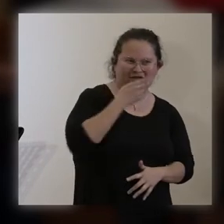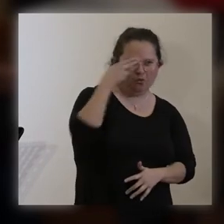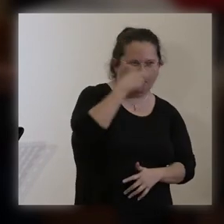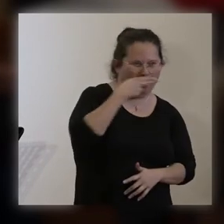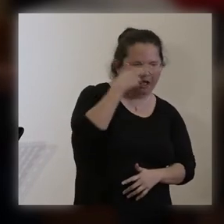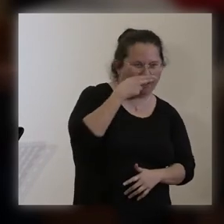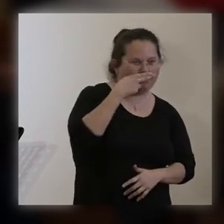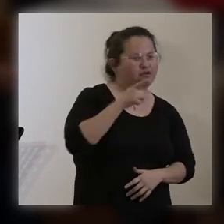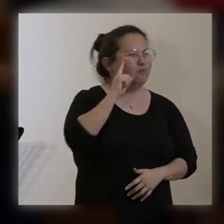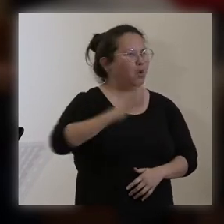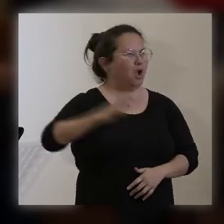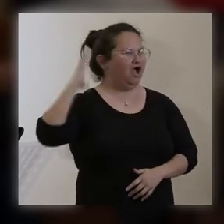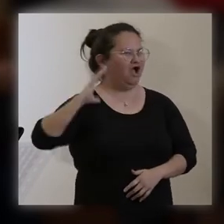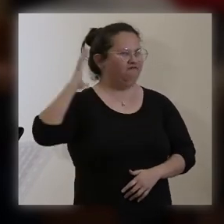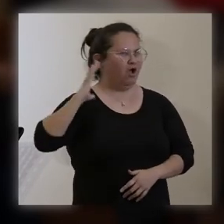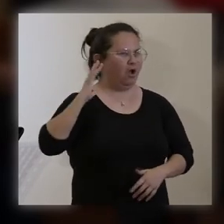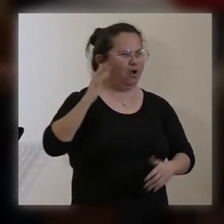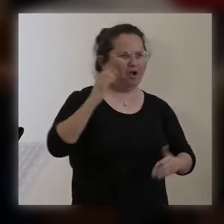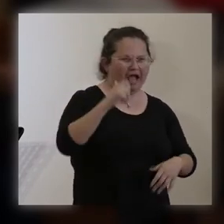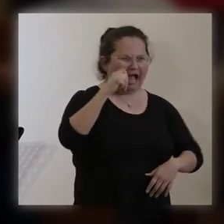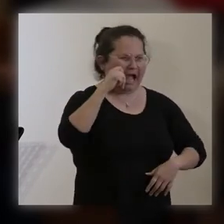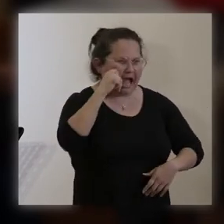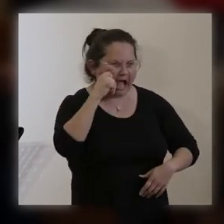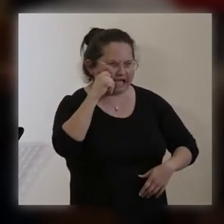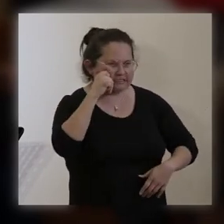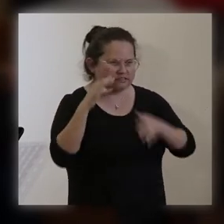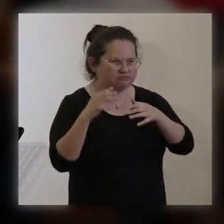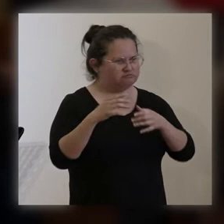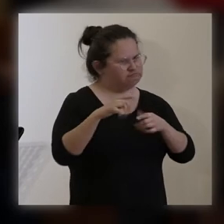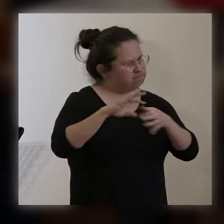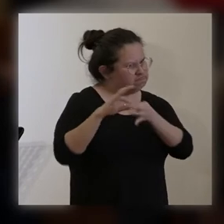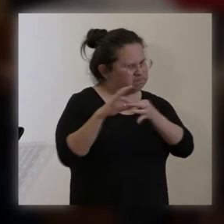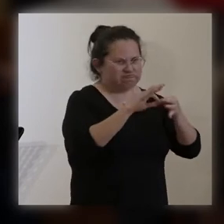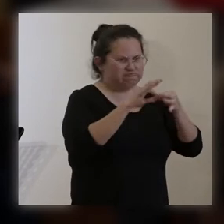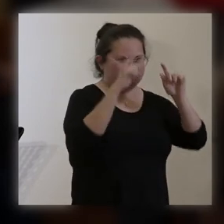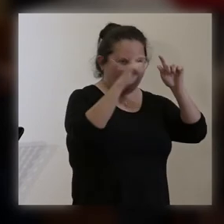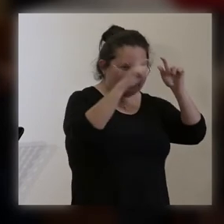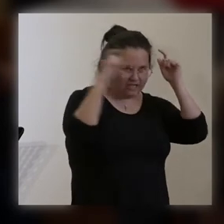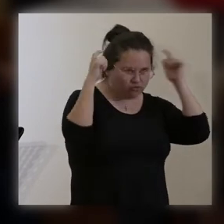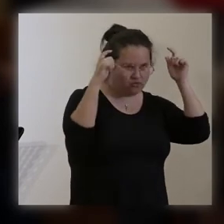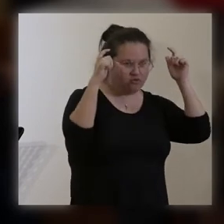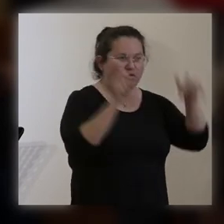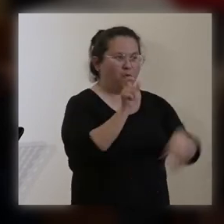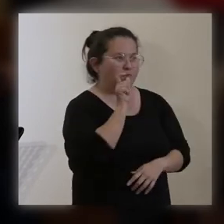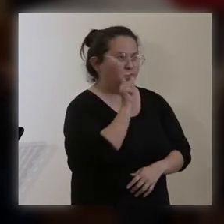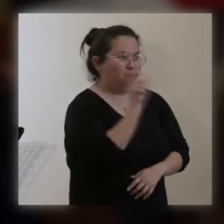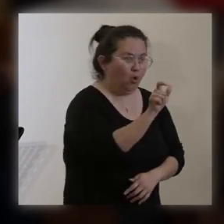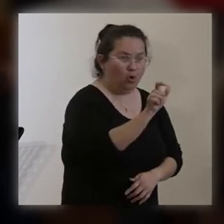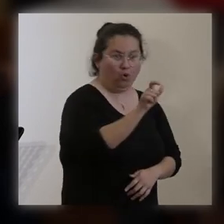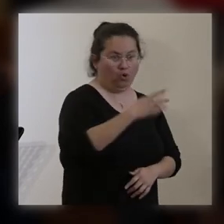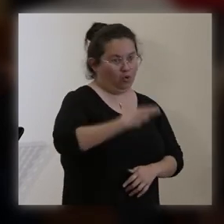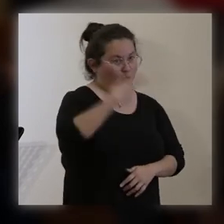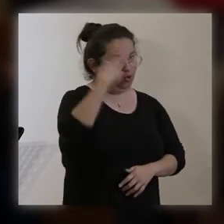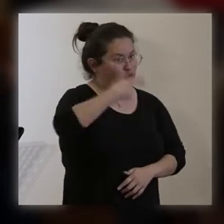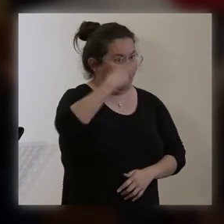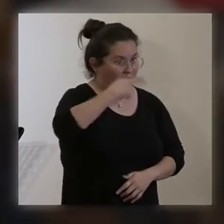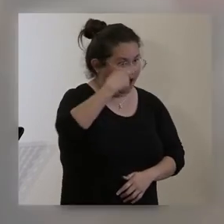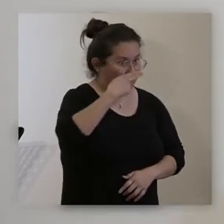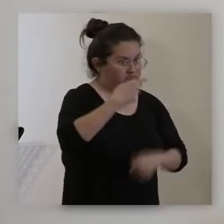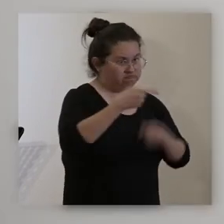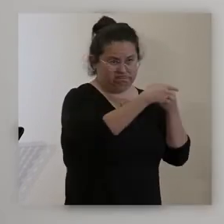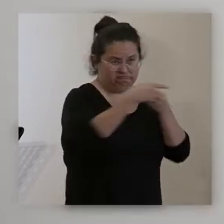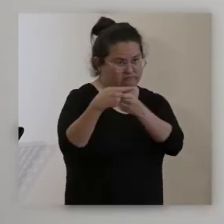la race et le statut était d'ailleurs si forte que le terme de noir était utilisé en lieu et place d'esclave, tout comme celui de nègre.